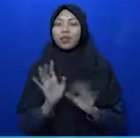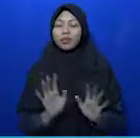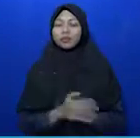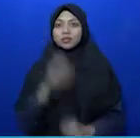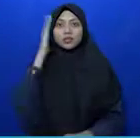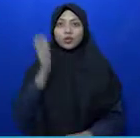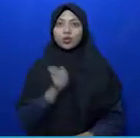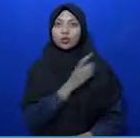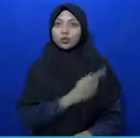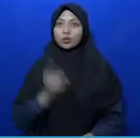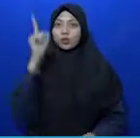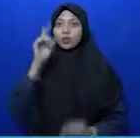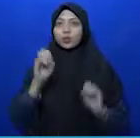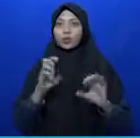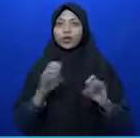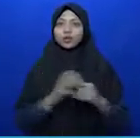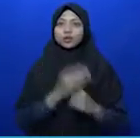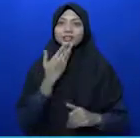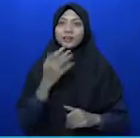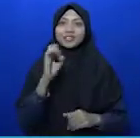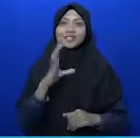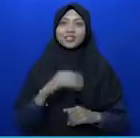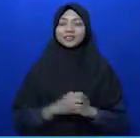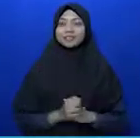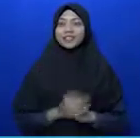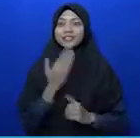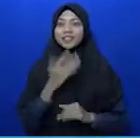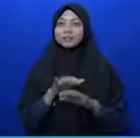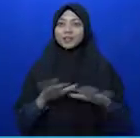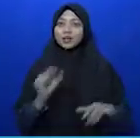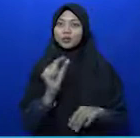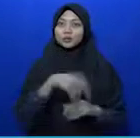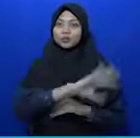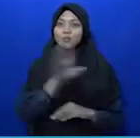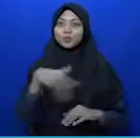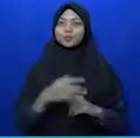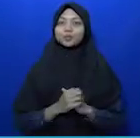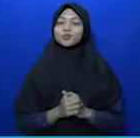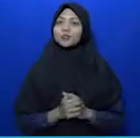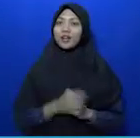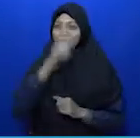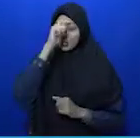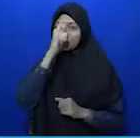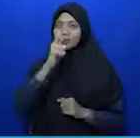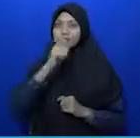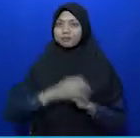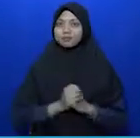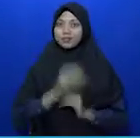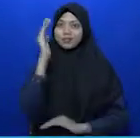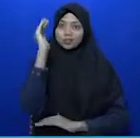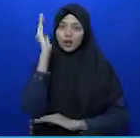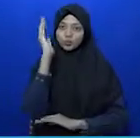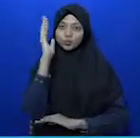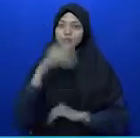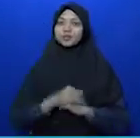warahmatullahi wabarakatuh. Selamat siang. Salam sejahtera bagi kita semua. Yang saya hormati para